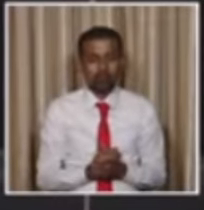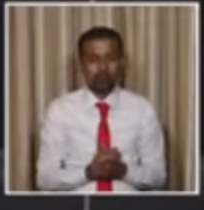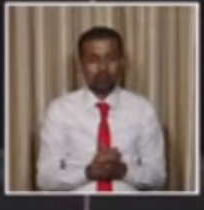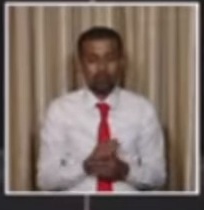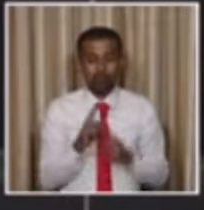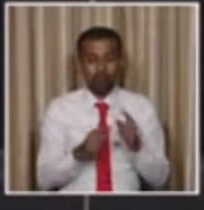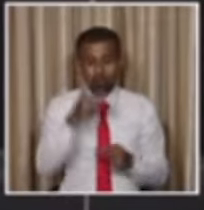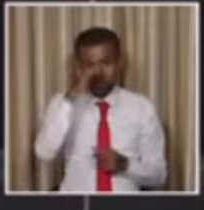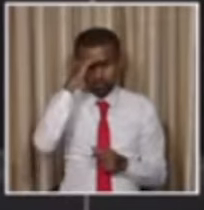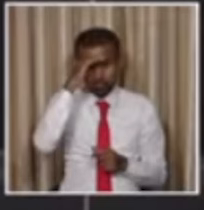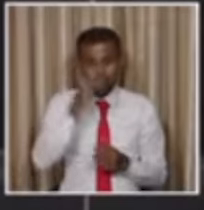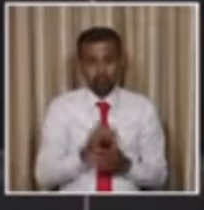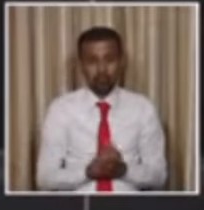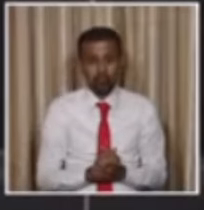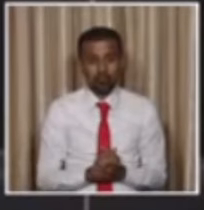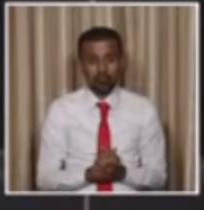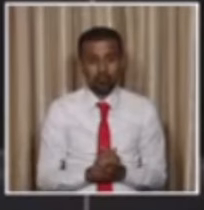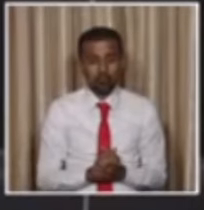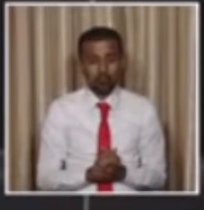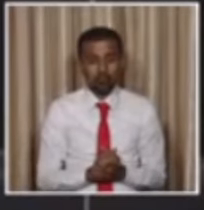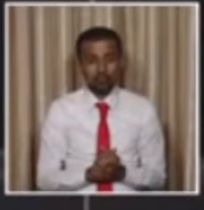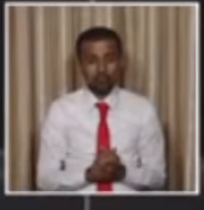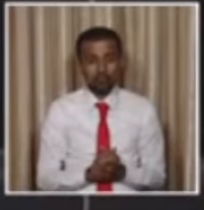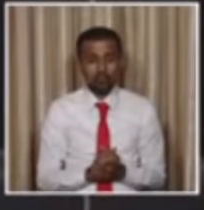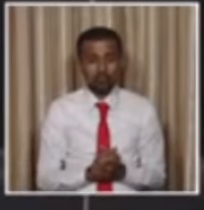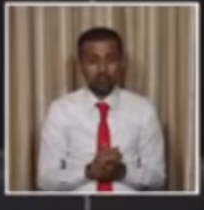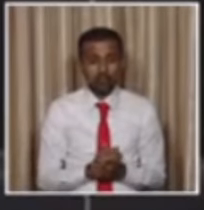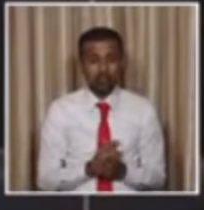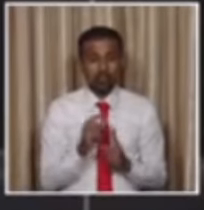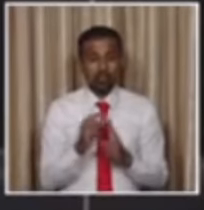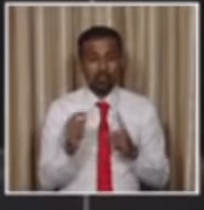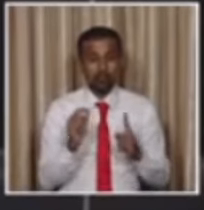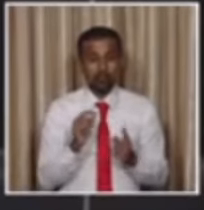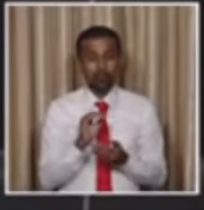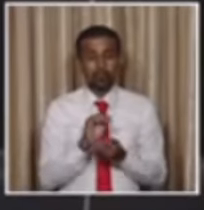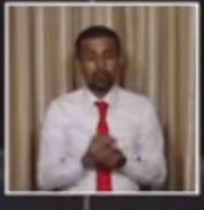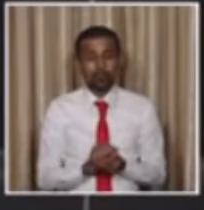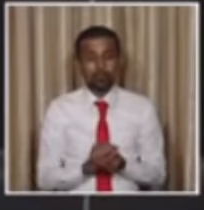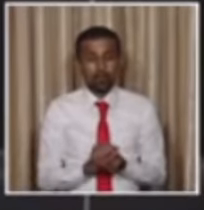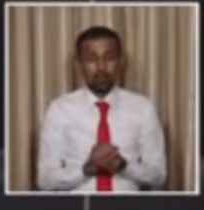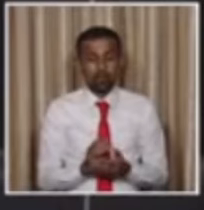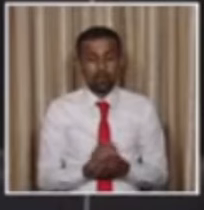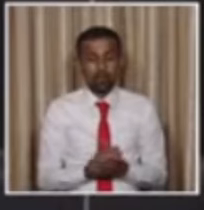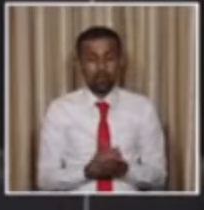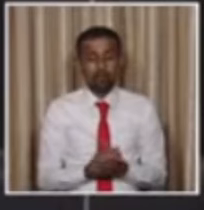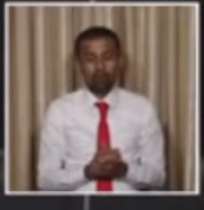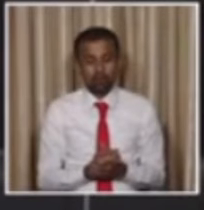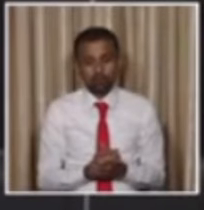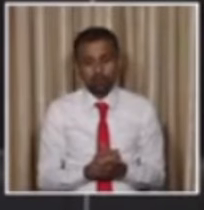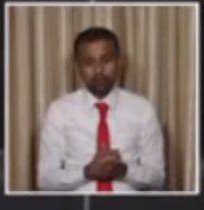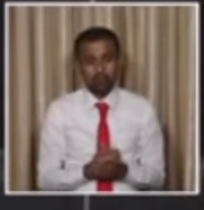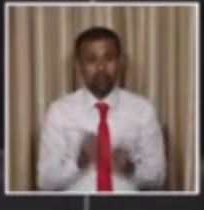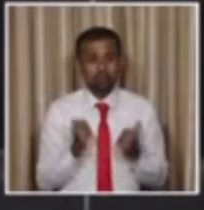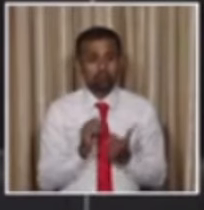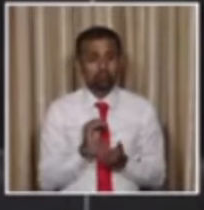කතානායකවරේ කියන්න පුළුවන්ද? අද තියෙන මේ පාර්ලිමේන්තු ආරක්ෂා කිරීමට ඔහු තමන්ගේ ජීවිතය